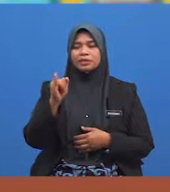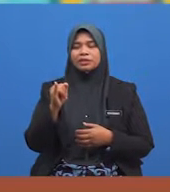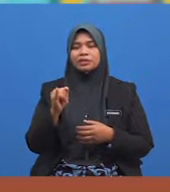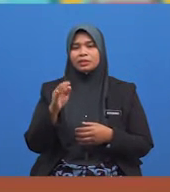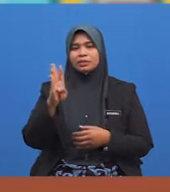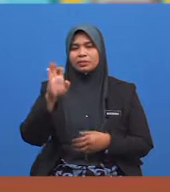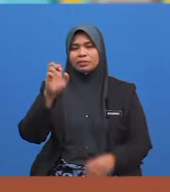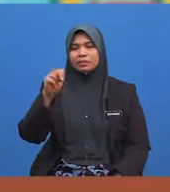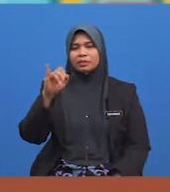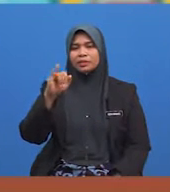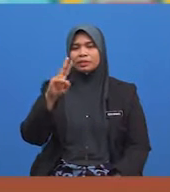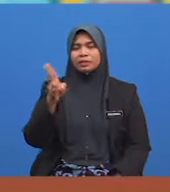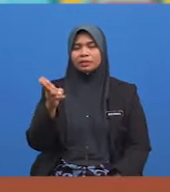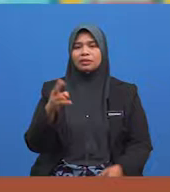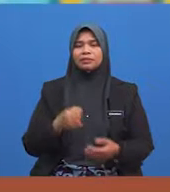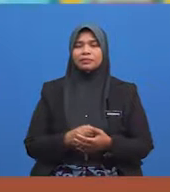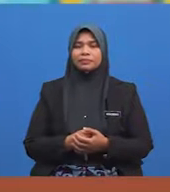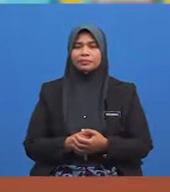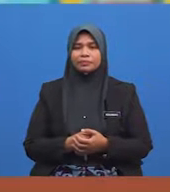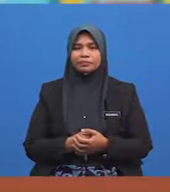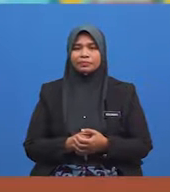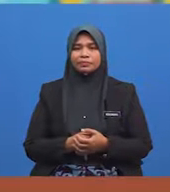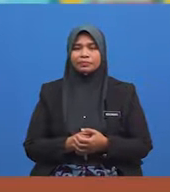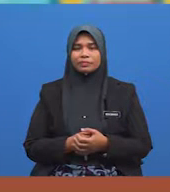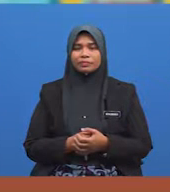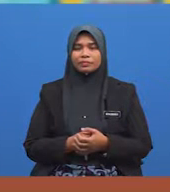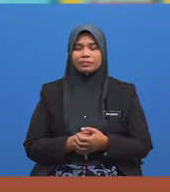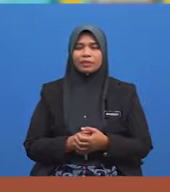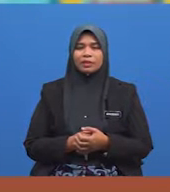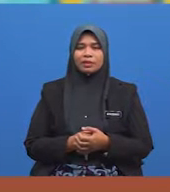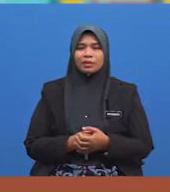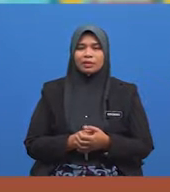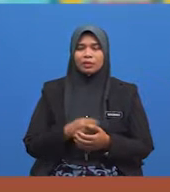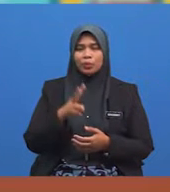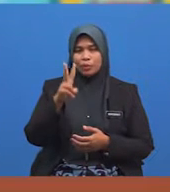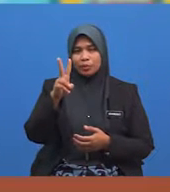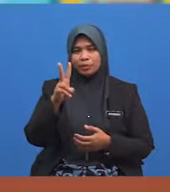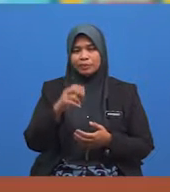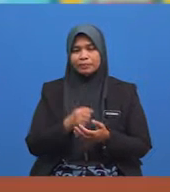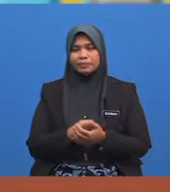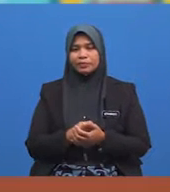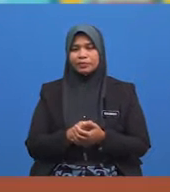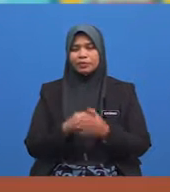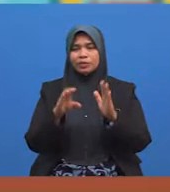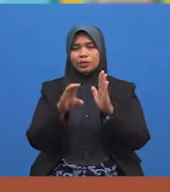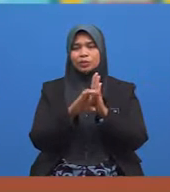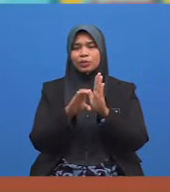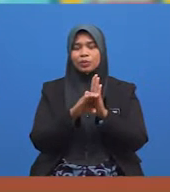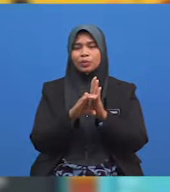Biji benih yang mempunyai sepasang kotiledon dipanggil dikotiledon. Terma di bermaksud